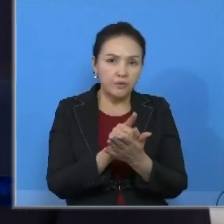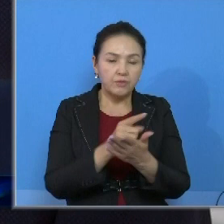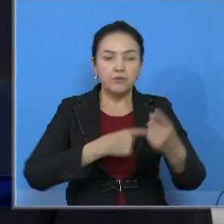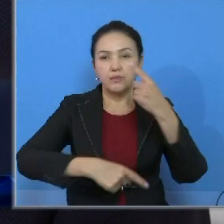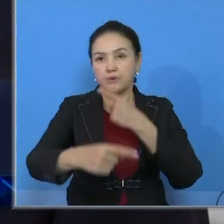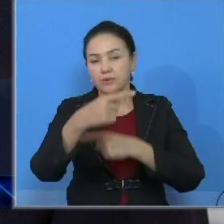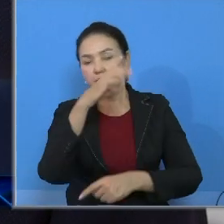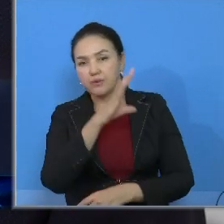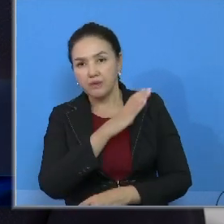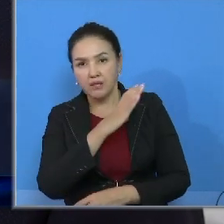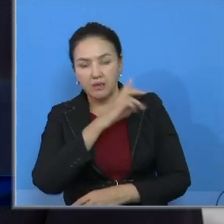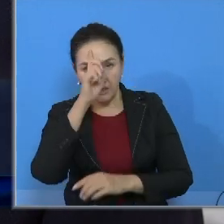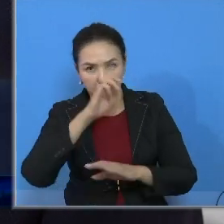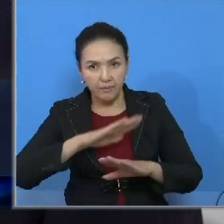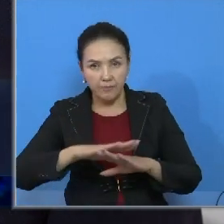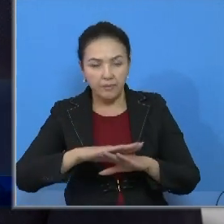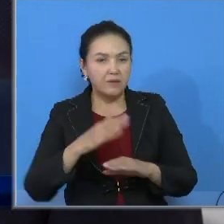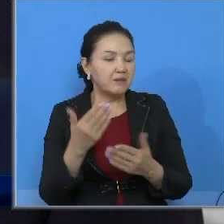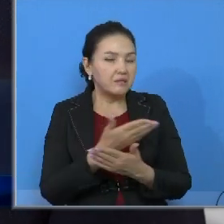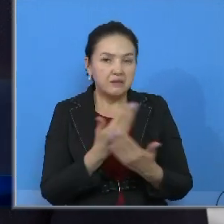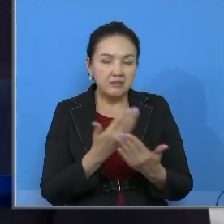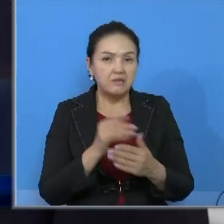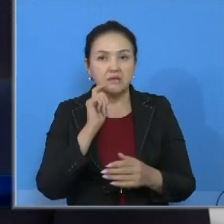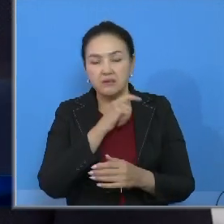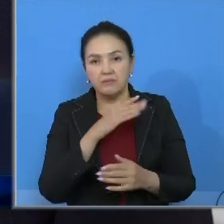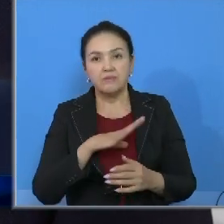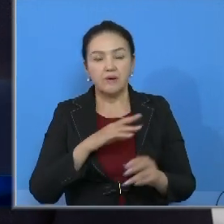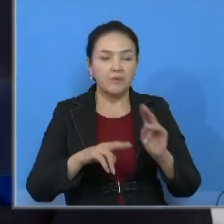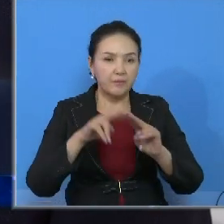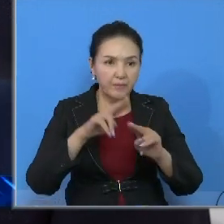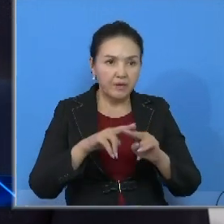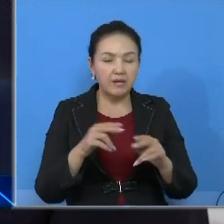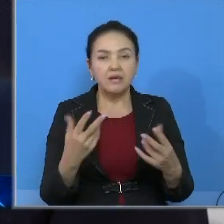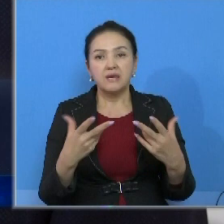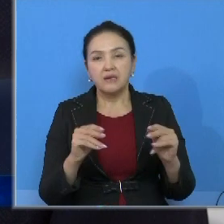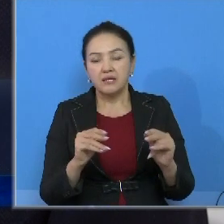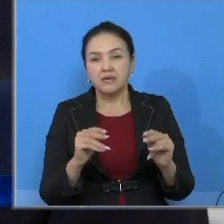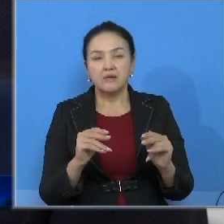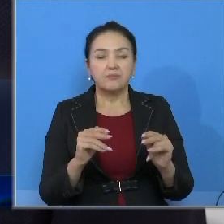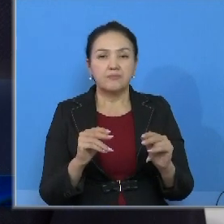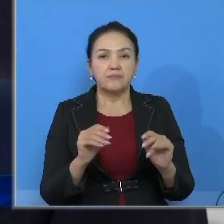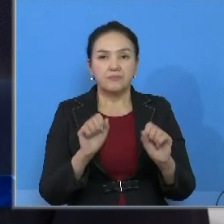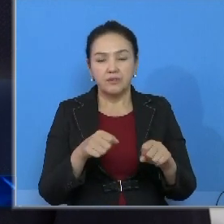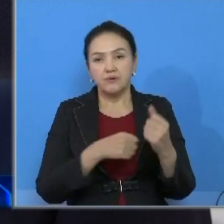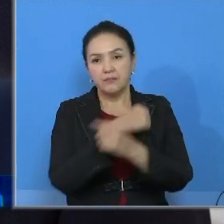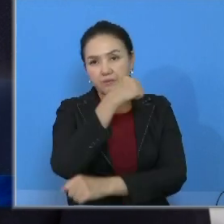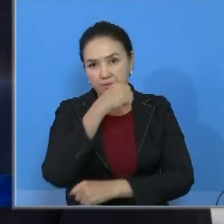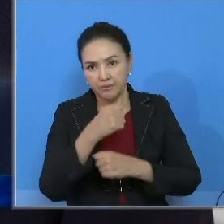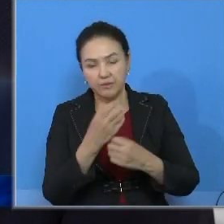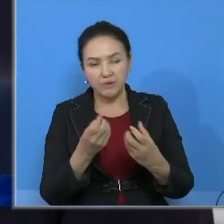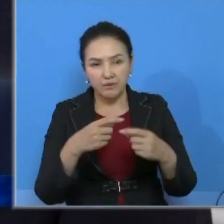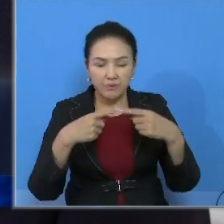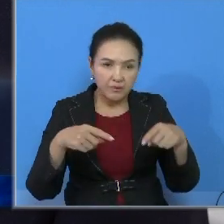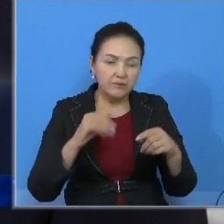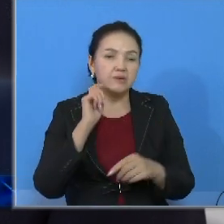излишние деньги, значит, должен возвращать бюджет. Нет, это экономия, он построил где-то за счет, может быть, материалов или еще